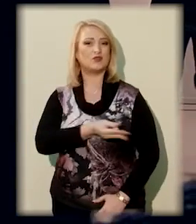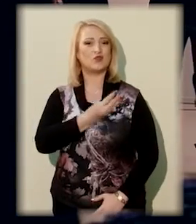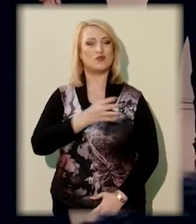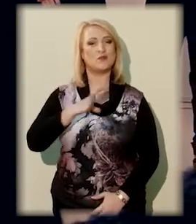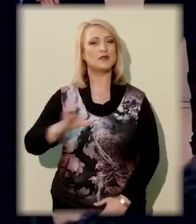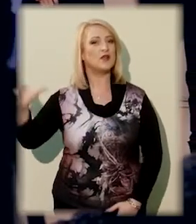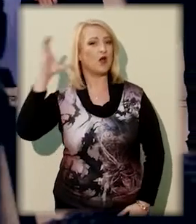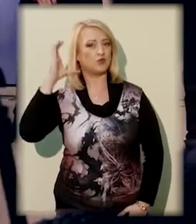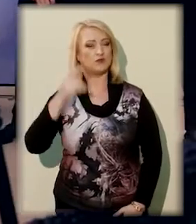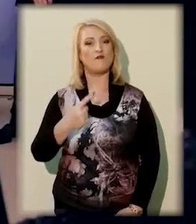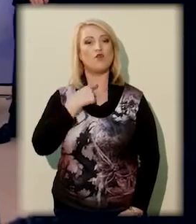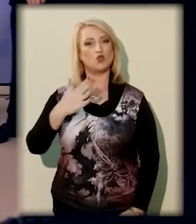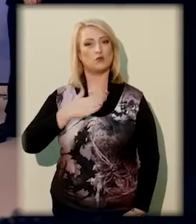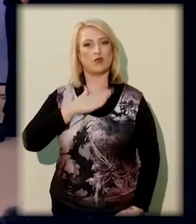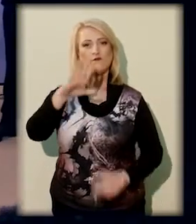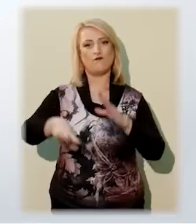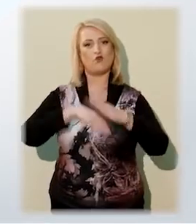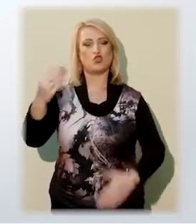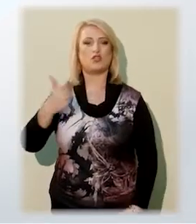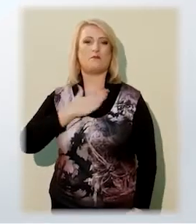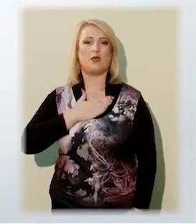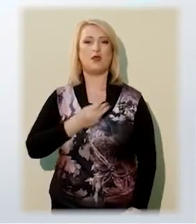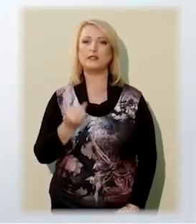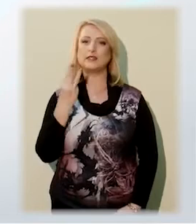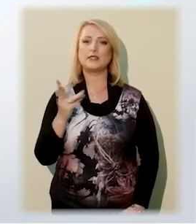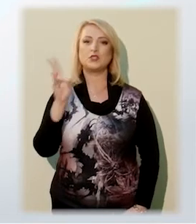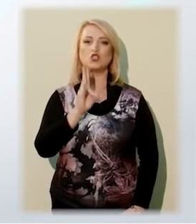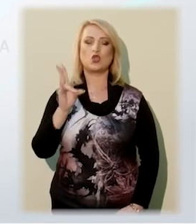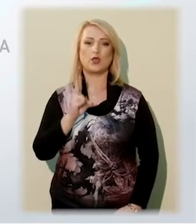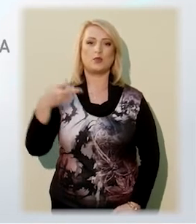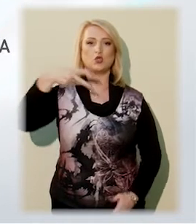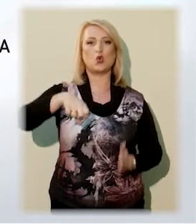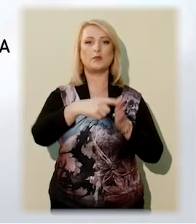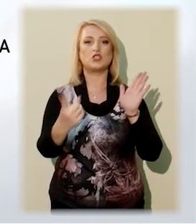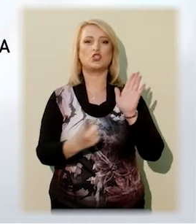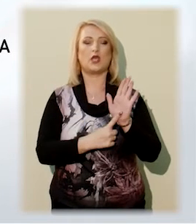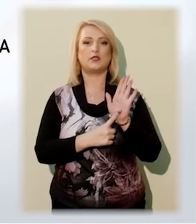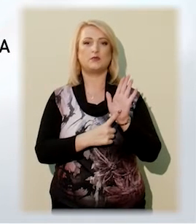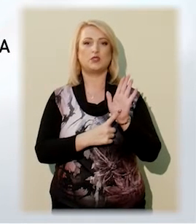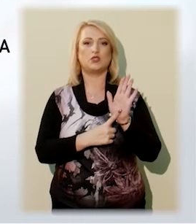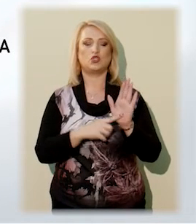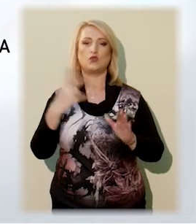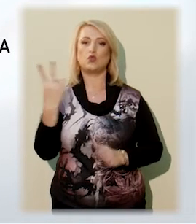dorim să fim auziți. Votul meu, vocea mea. 13 noiembrie